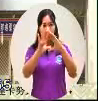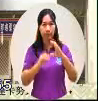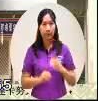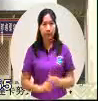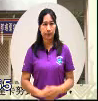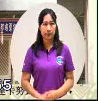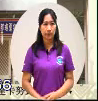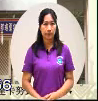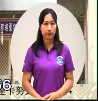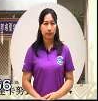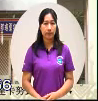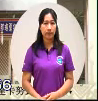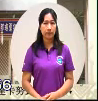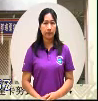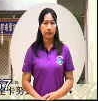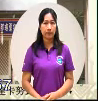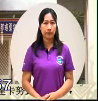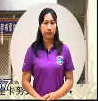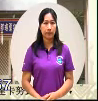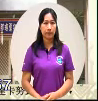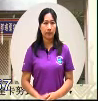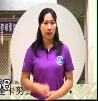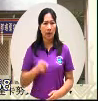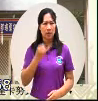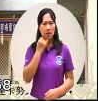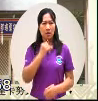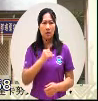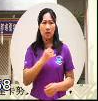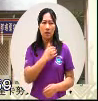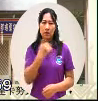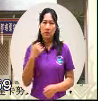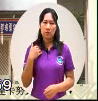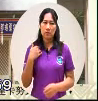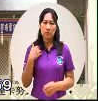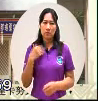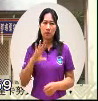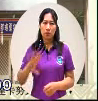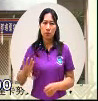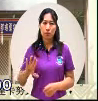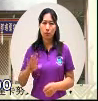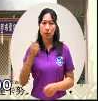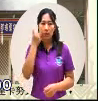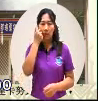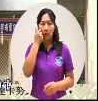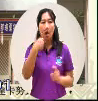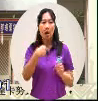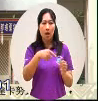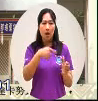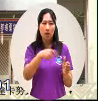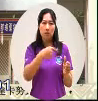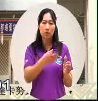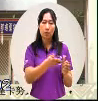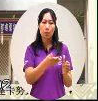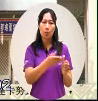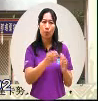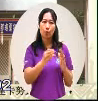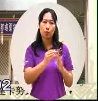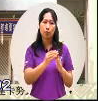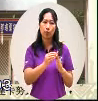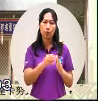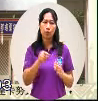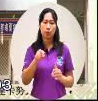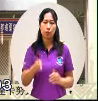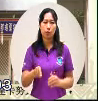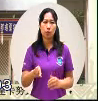哈。我想这个可能是教育局的吧哈。这个地方是人